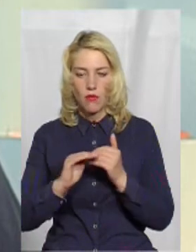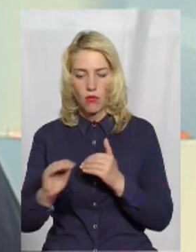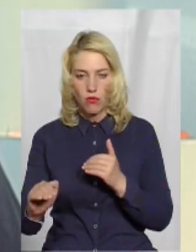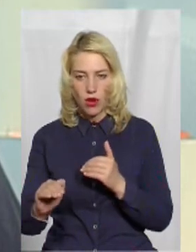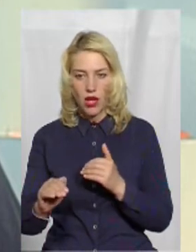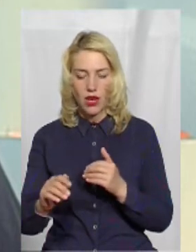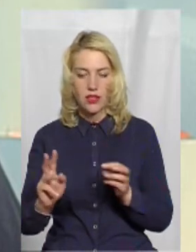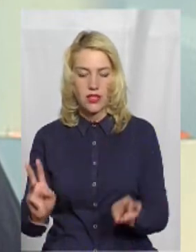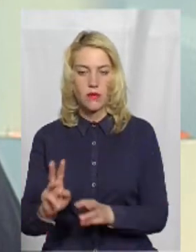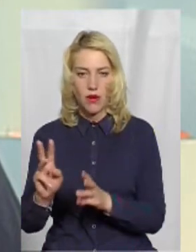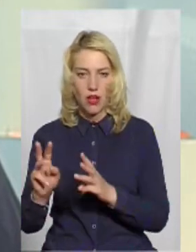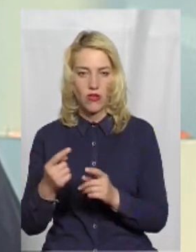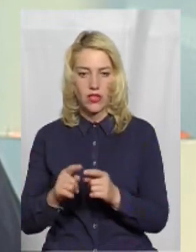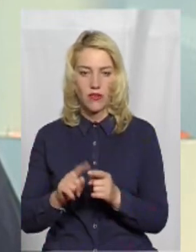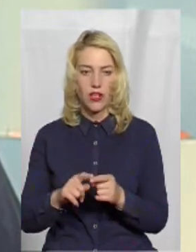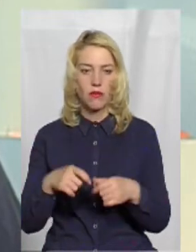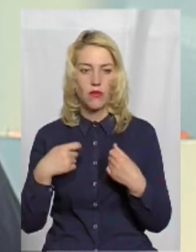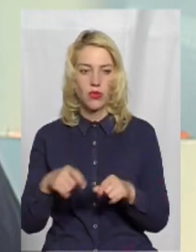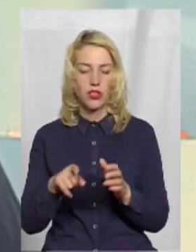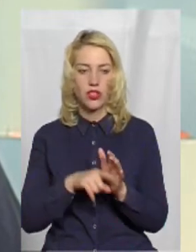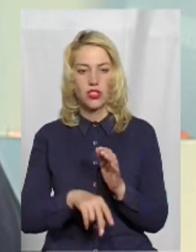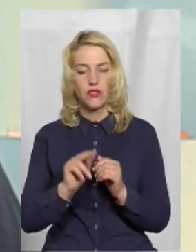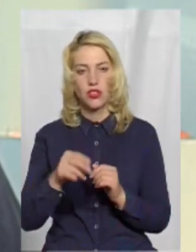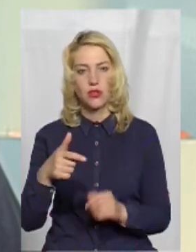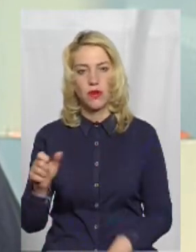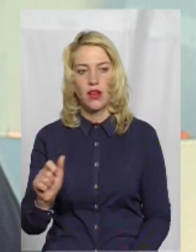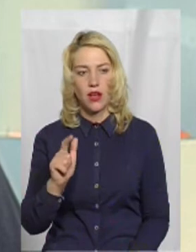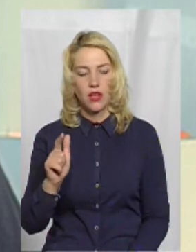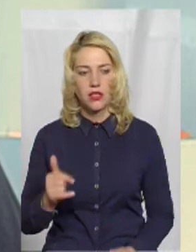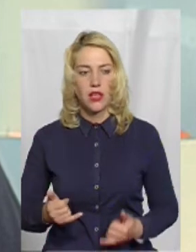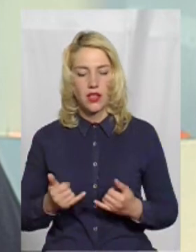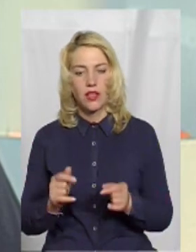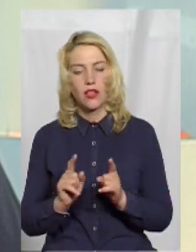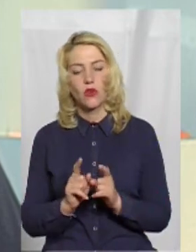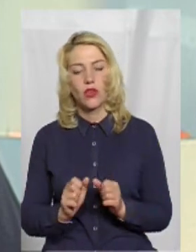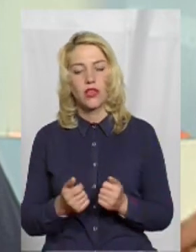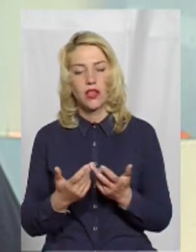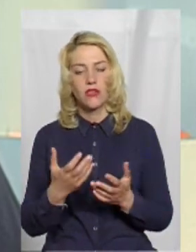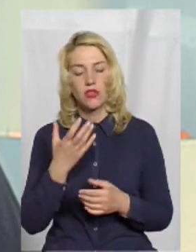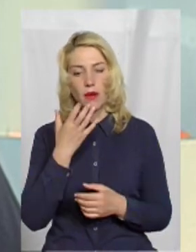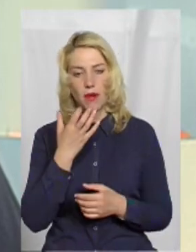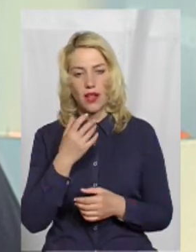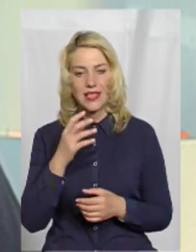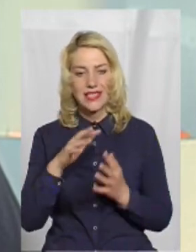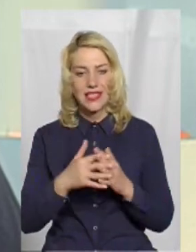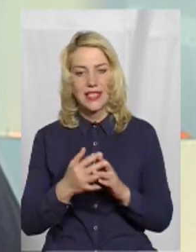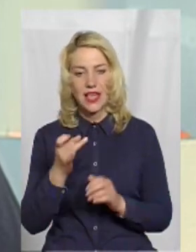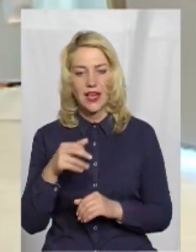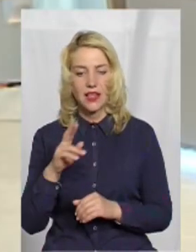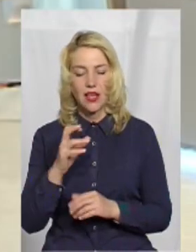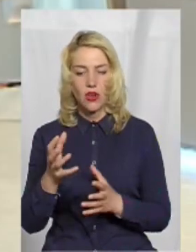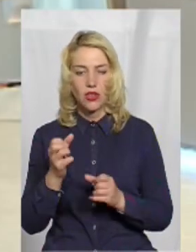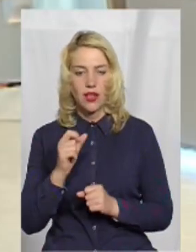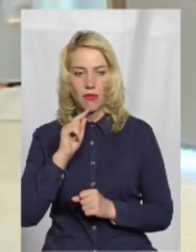її за значно нижчою ціною, ніж газ для такої самої кількості тепла. Сільська рада отримує